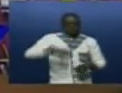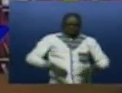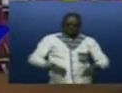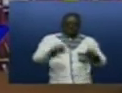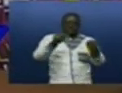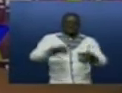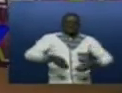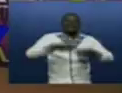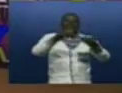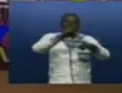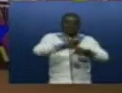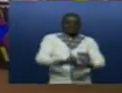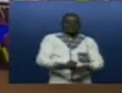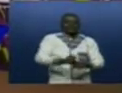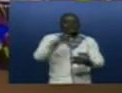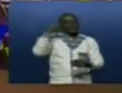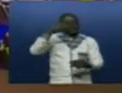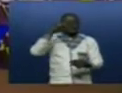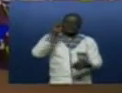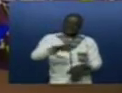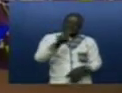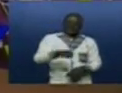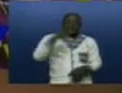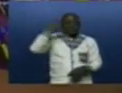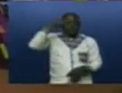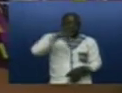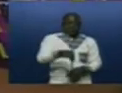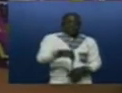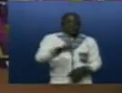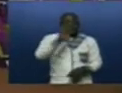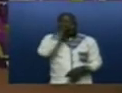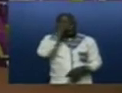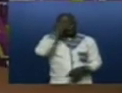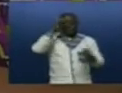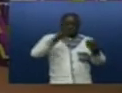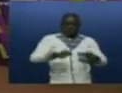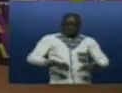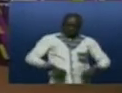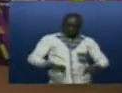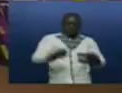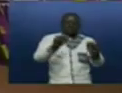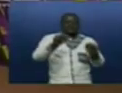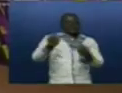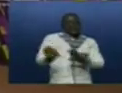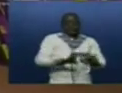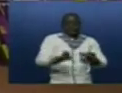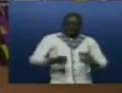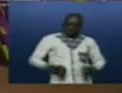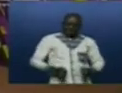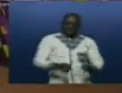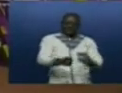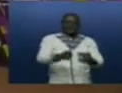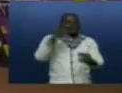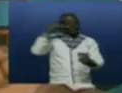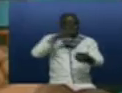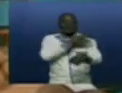l'appui qui est nécessaire pour que le gouvernement puisse continuer à faire des efforts pour renforcer l'éducation